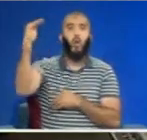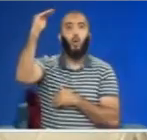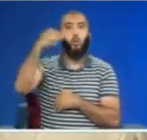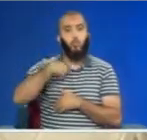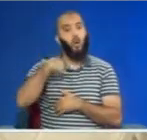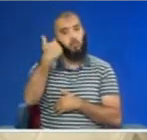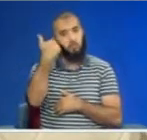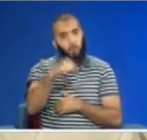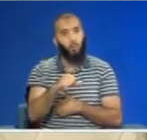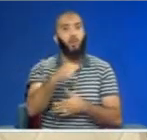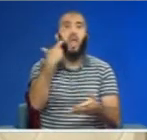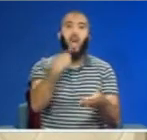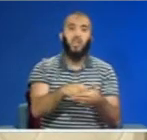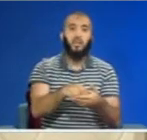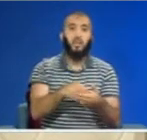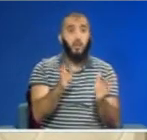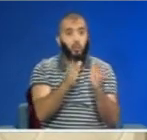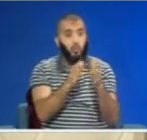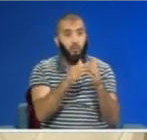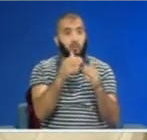نشريها، سمحوا لي نشريها،